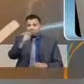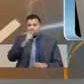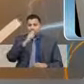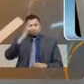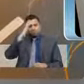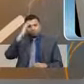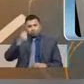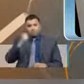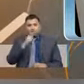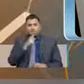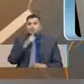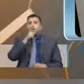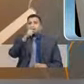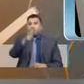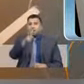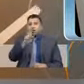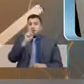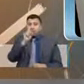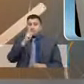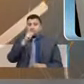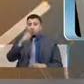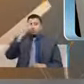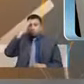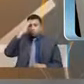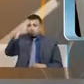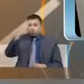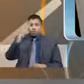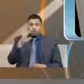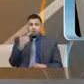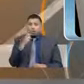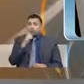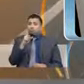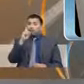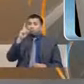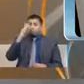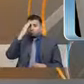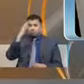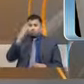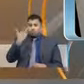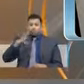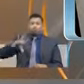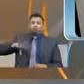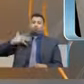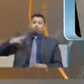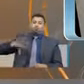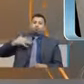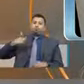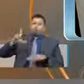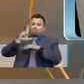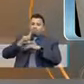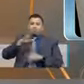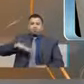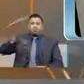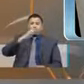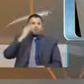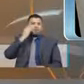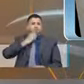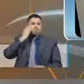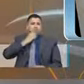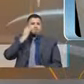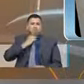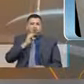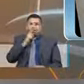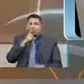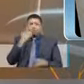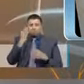وإذا كانت هناك كلمة حقيقة أود أن أتوجه بالشكر الجزيل إلى القيادة الرشيدة في دولة الإمارات، اللي فعلا خلال